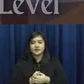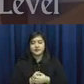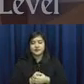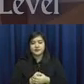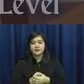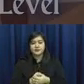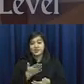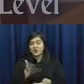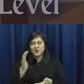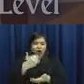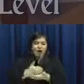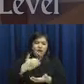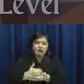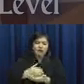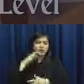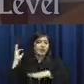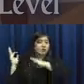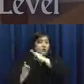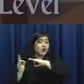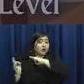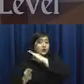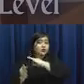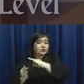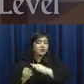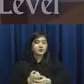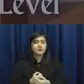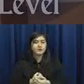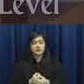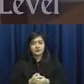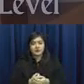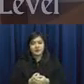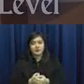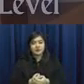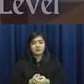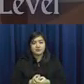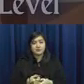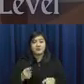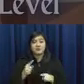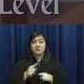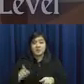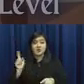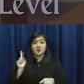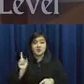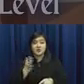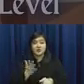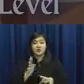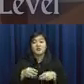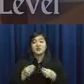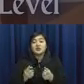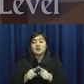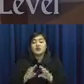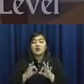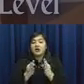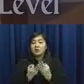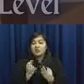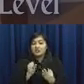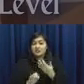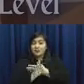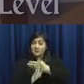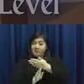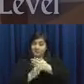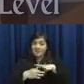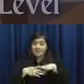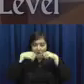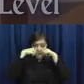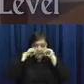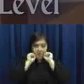iiwasan yung fellowship na sinasabi nga nito ni Sir Ring. Pero ang ihahain mo naman sa pamilya mo, bread of sorrow. Oh, yun. You see, tuloy mo,